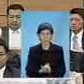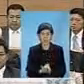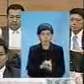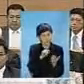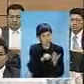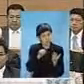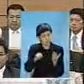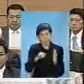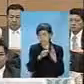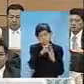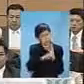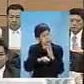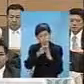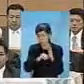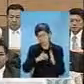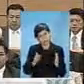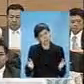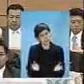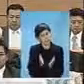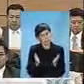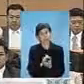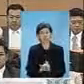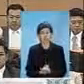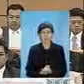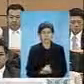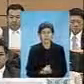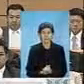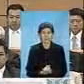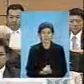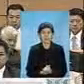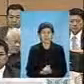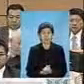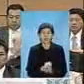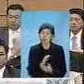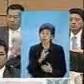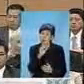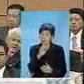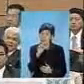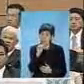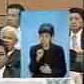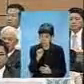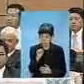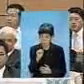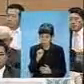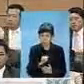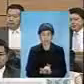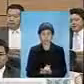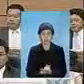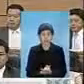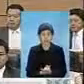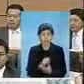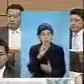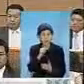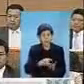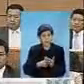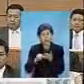บับอย่างแน่นอนเป็นแต่เพียงว่าเมื่อรัฐสภาได้ยื่นร่